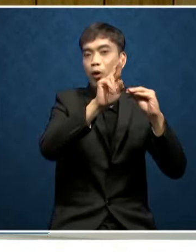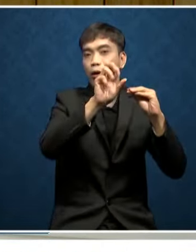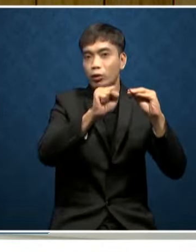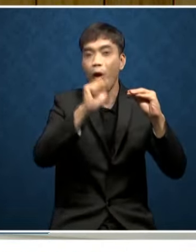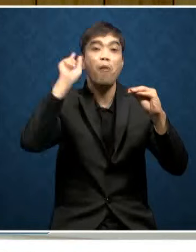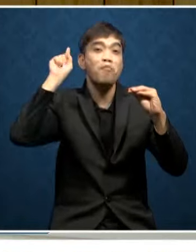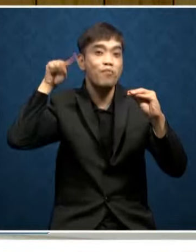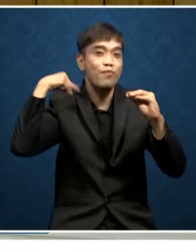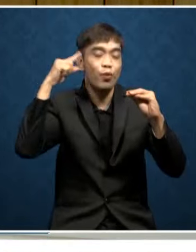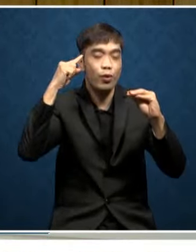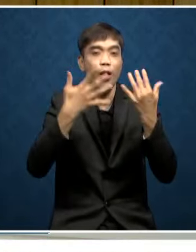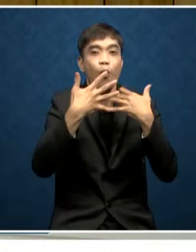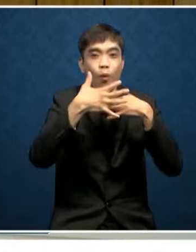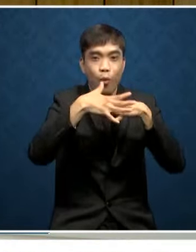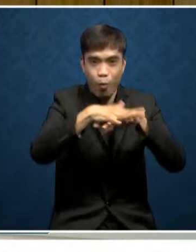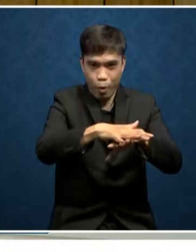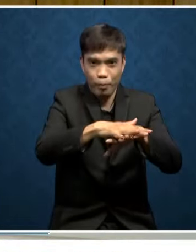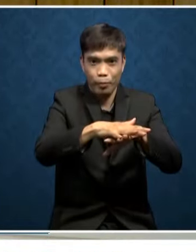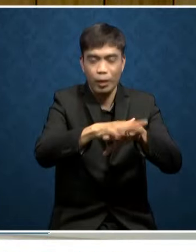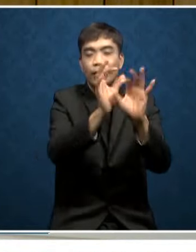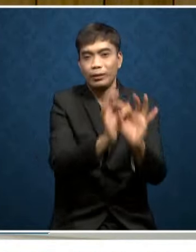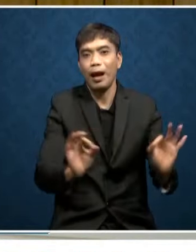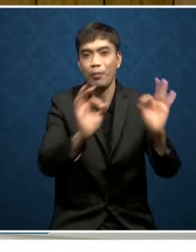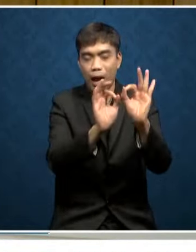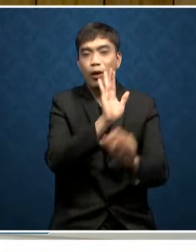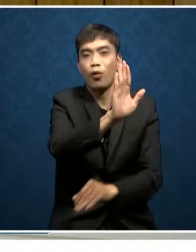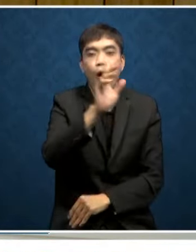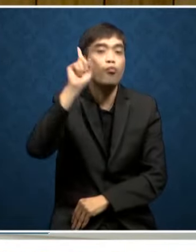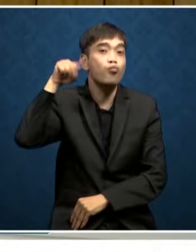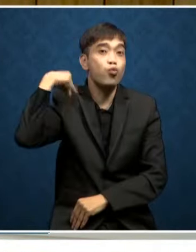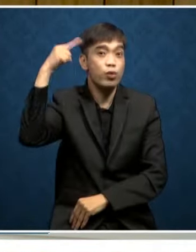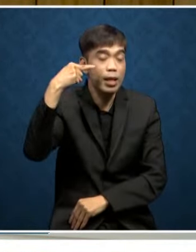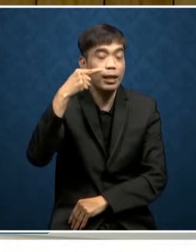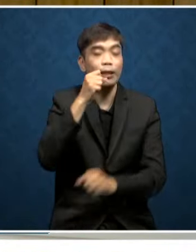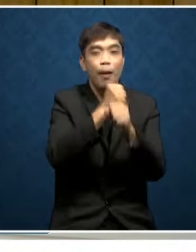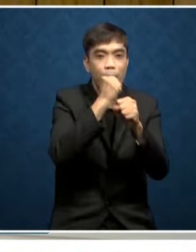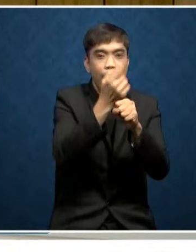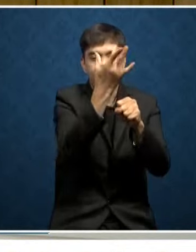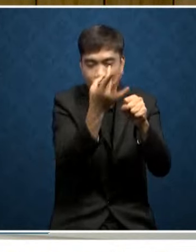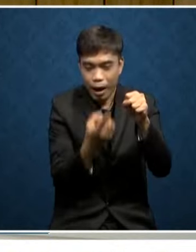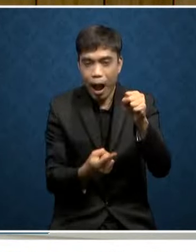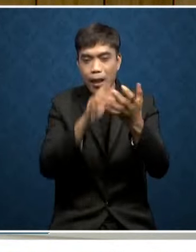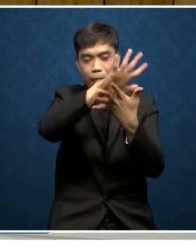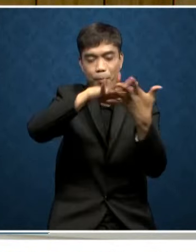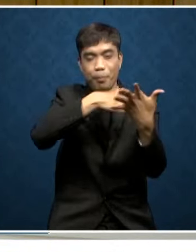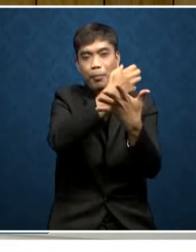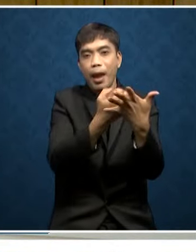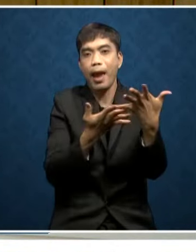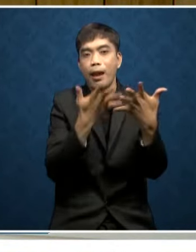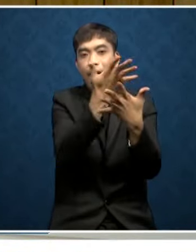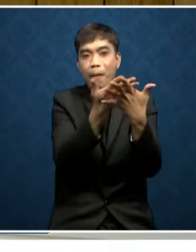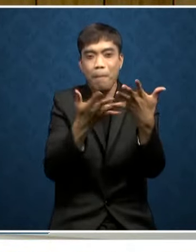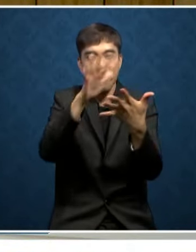ตรีที่เน้นบทบาทการมีส่วนร่วมของผู้หญิงในการพัฒนาแผนงานของผู้หญิงในสหภาพรัฐส